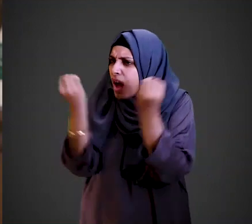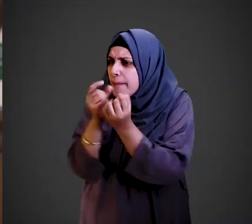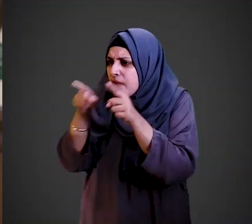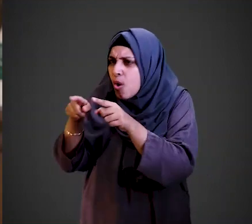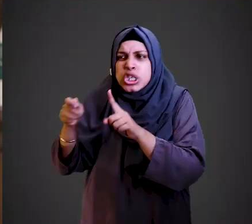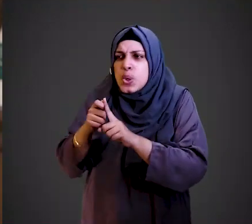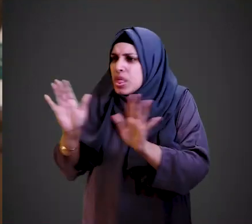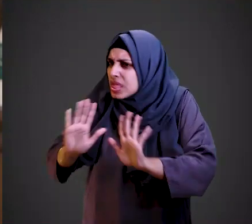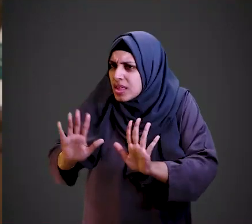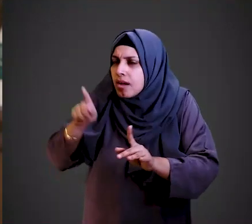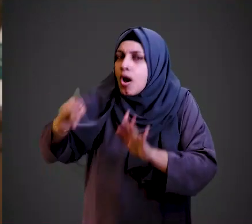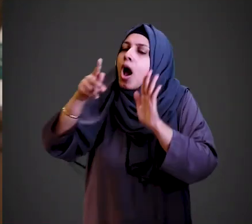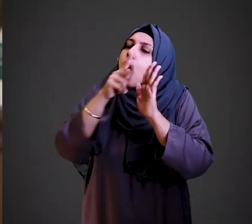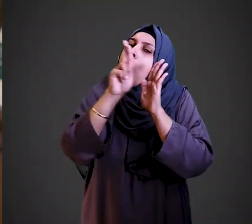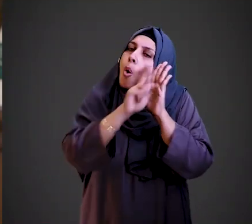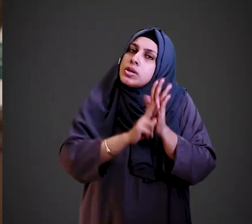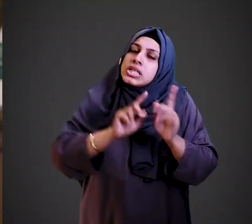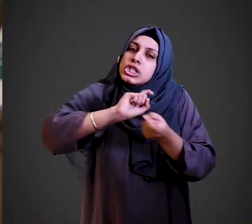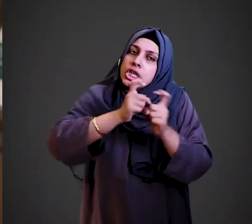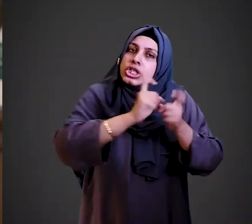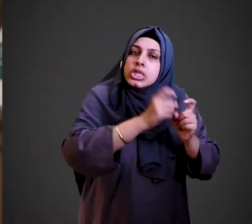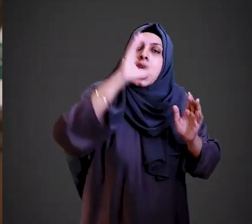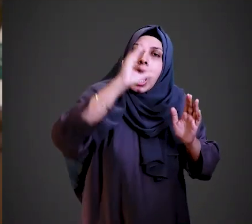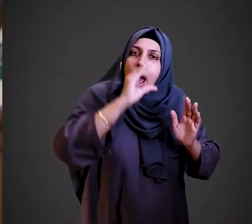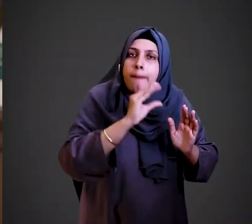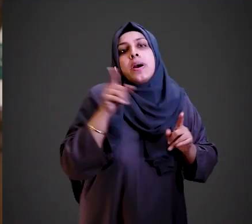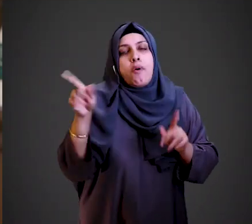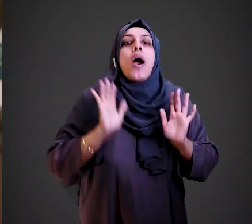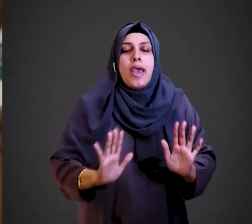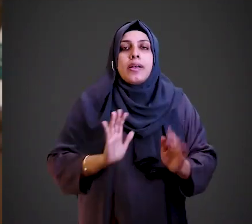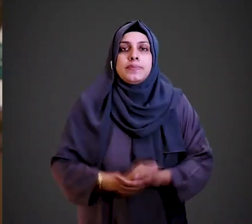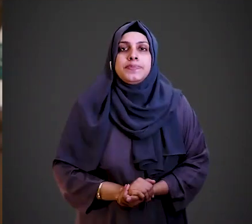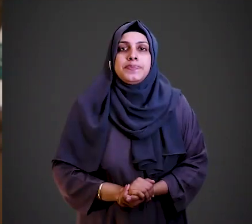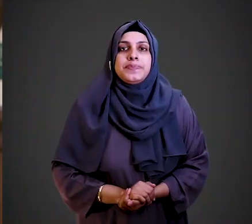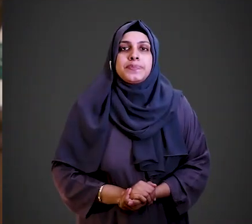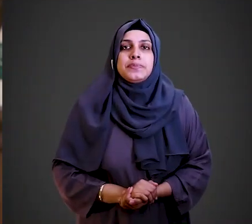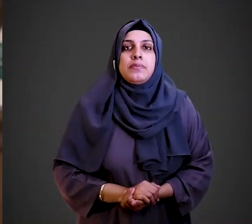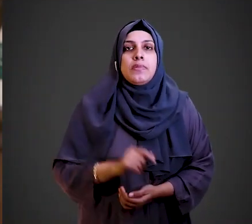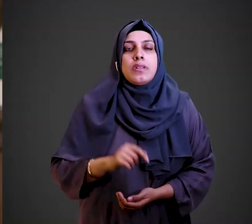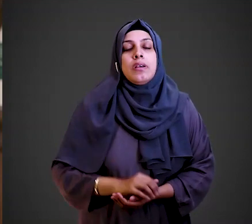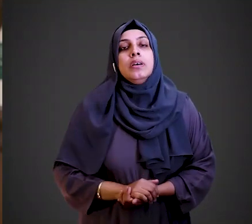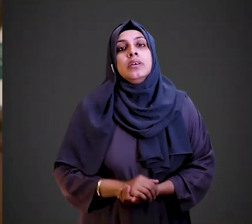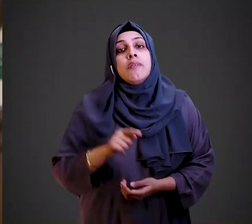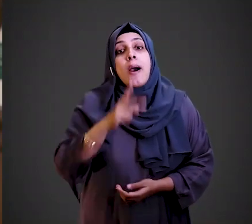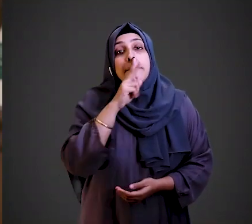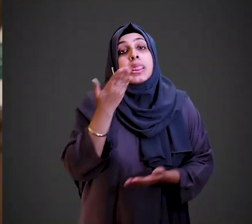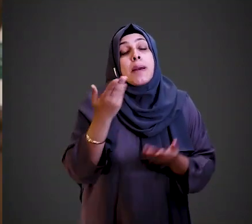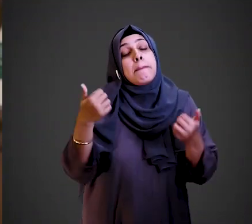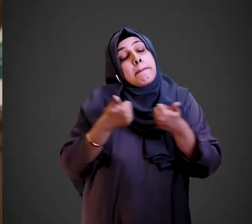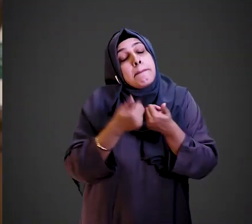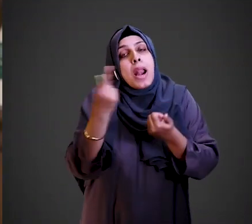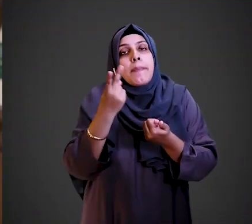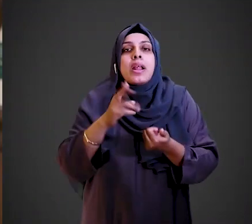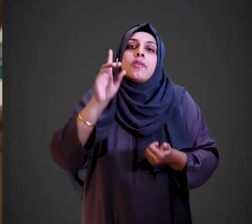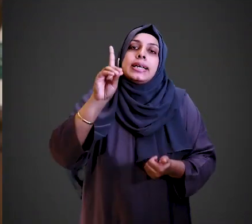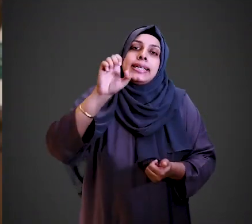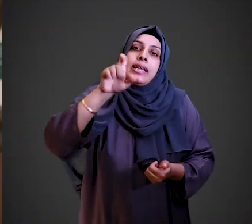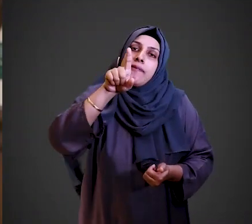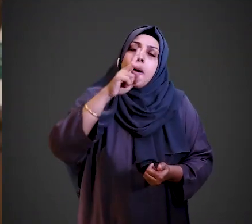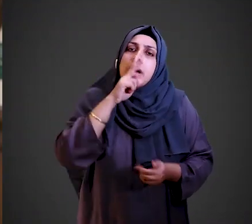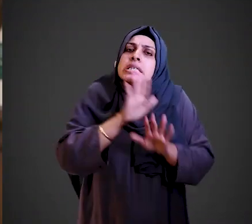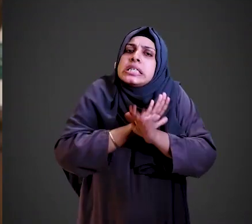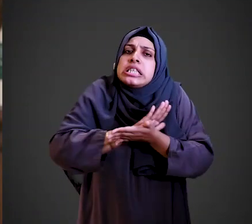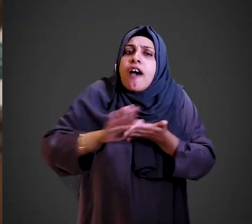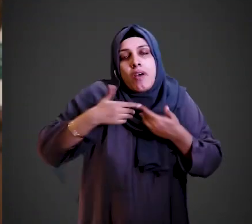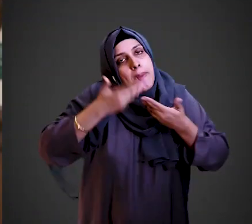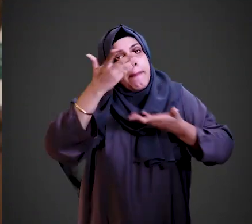معاشرے کے ان حصوں میں کم اصولوں کی ضرورت ہے تو وہ کم کر دیتے ہیں، اور اس کو ہم ڈی ریگولیشن کی طرح سے سمجھ سکتے ہیں. یہ بہت